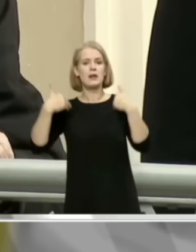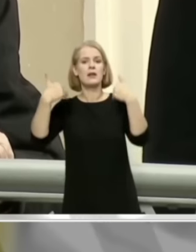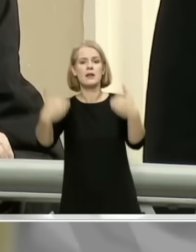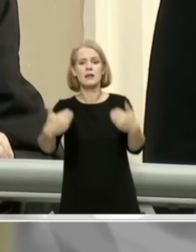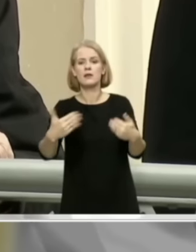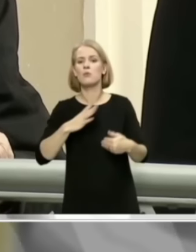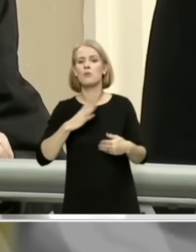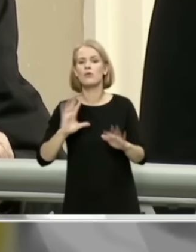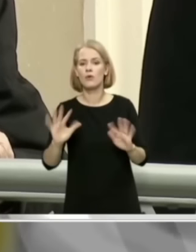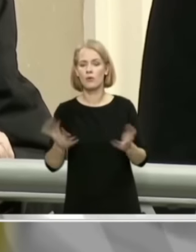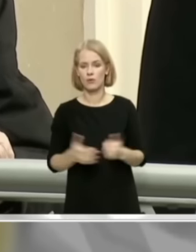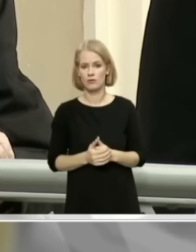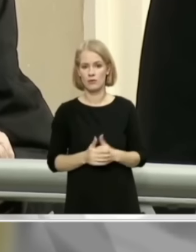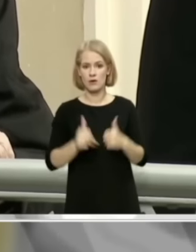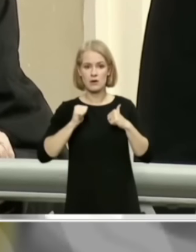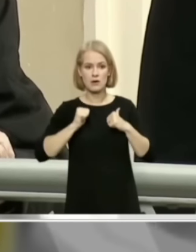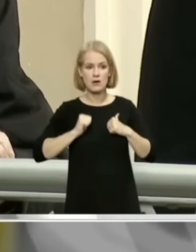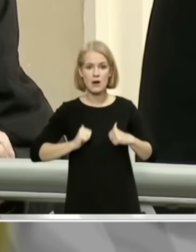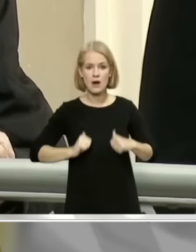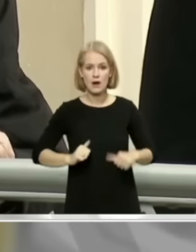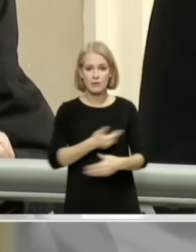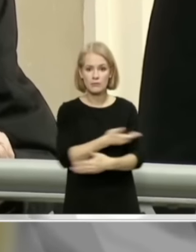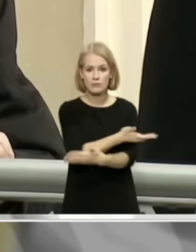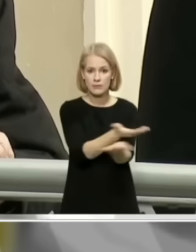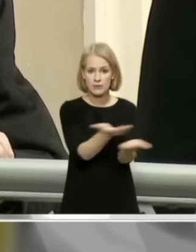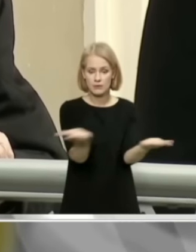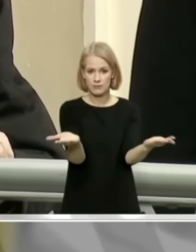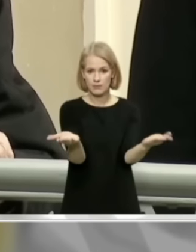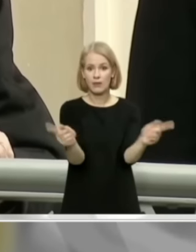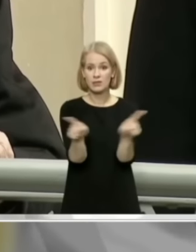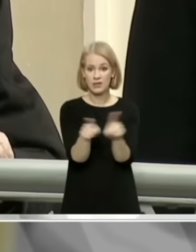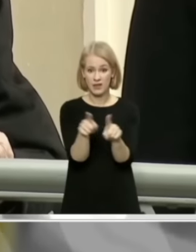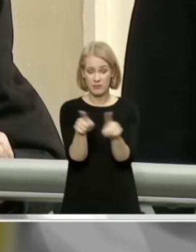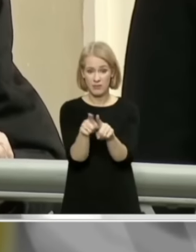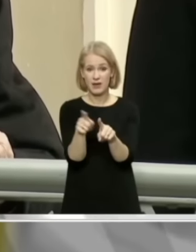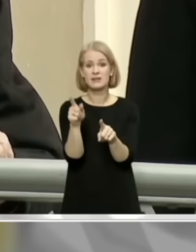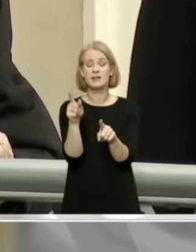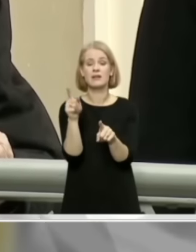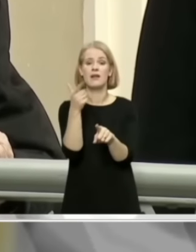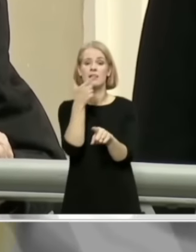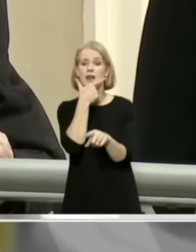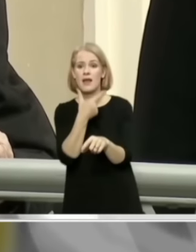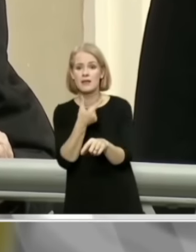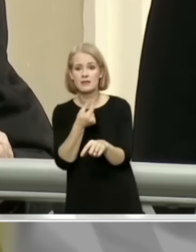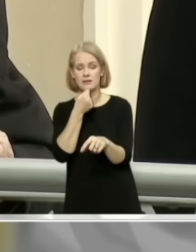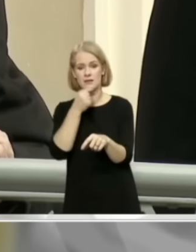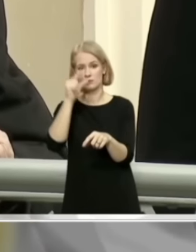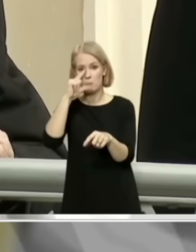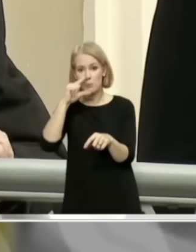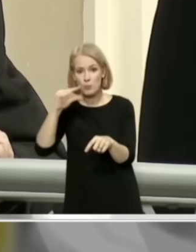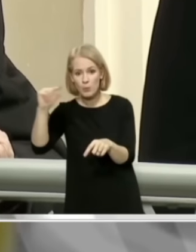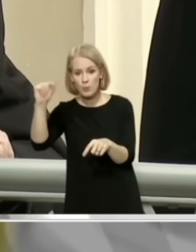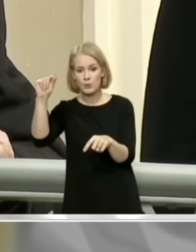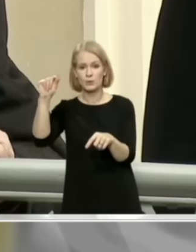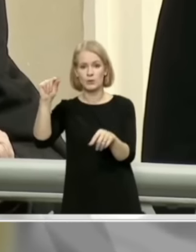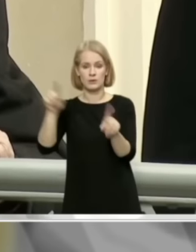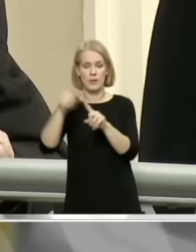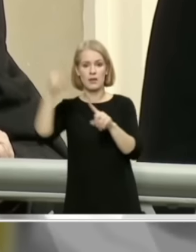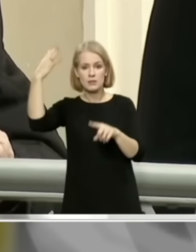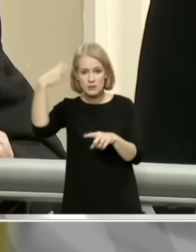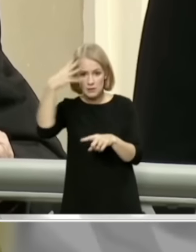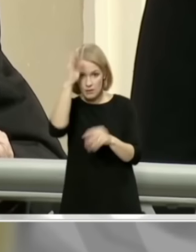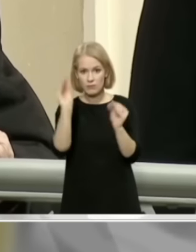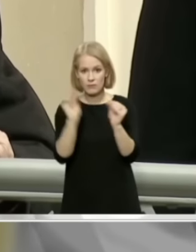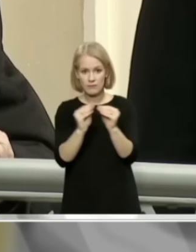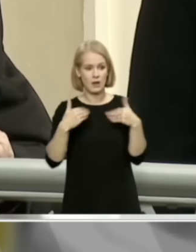ramybės. Ir Leninui, ir Putinui, ir Trumpui